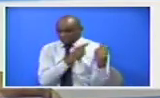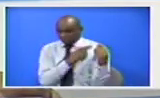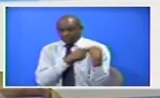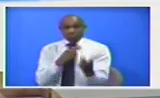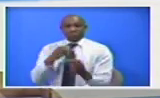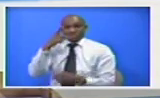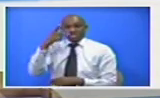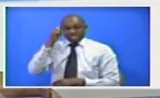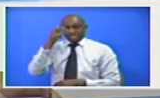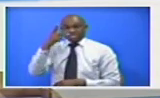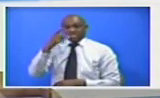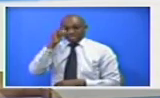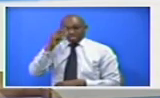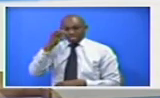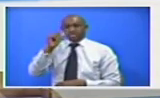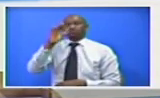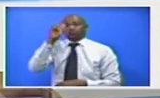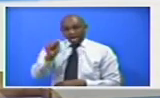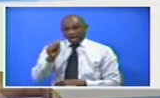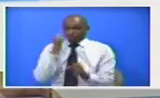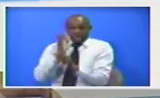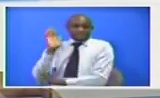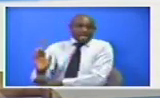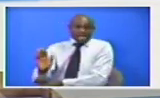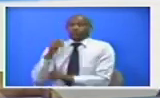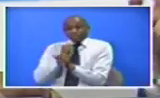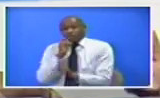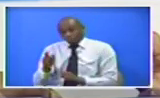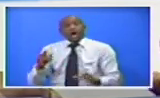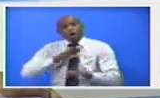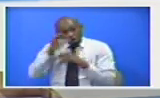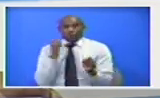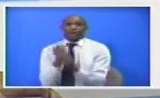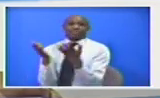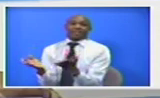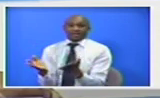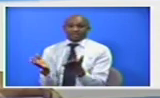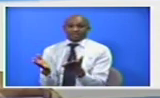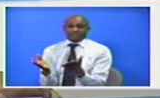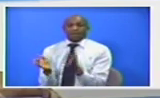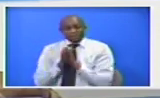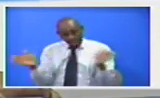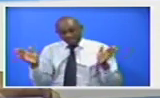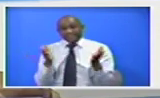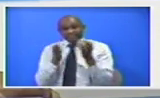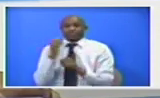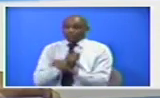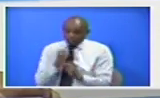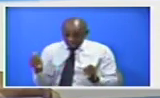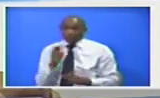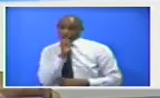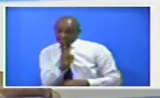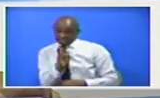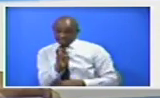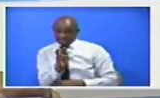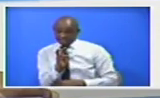Kinyua kazi ya kumsaidia kuhakikisha kwamba mawaziri wanafanya kazi ambayo wanafanya kazi wote wa umma na kila mtu. Kwa hivyo ukiona